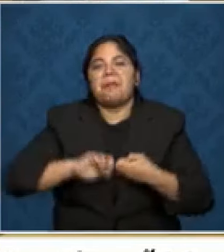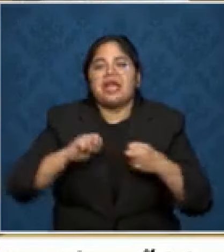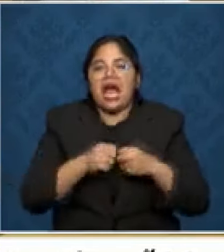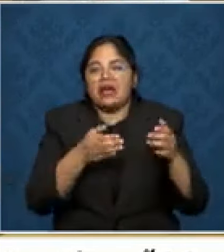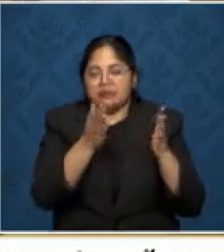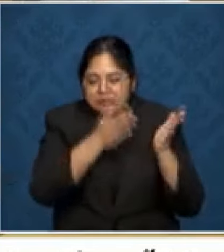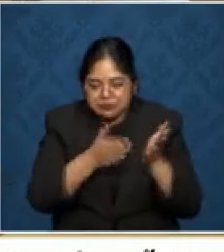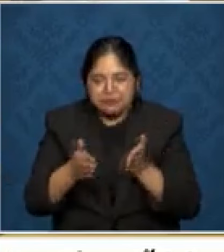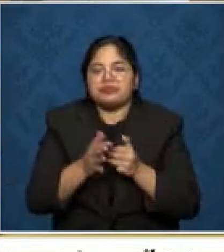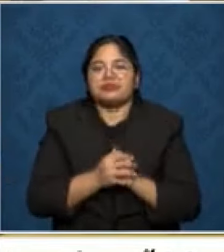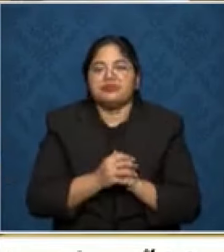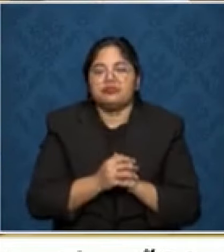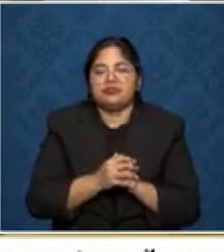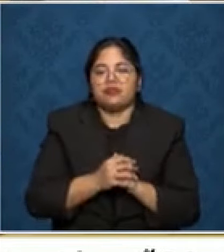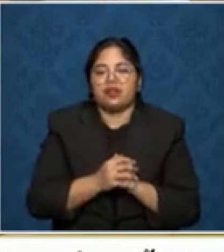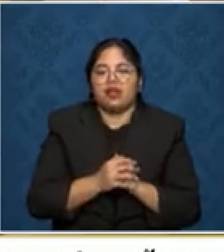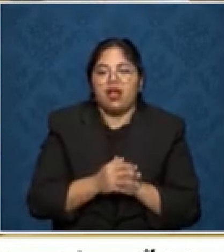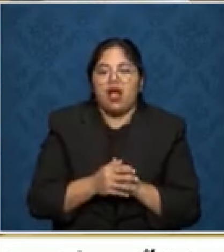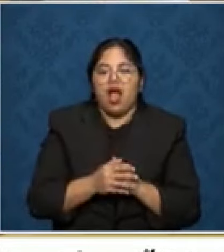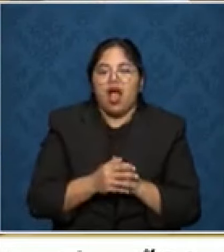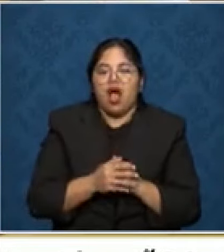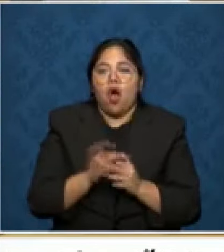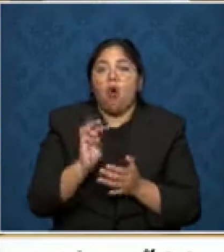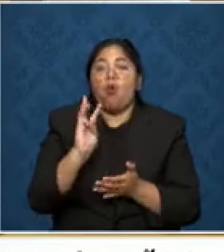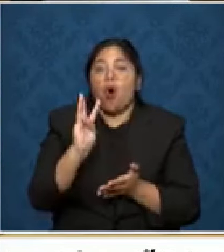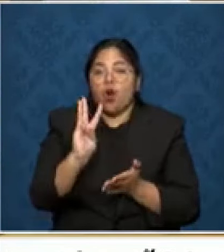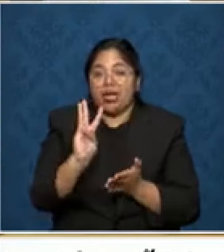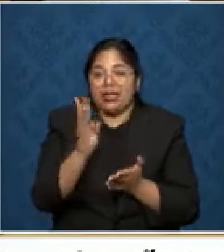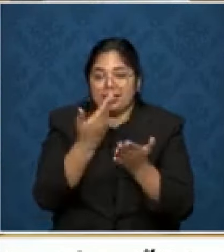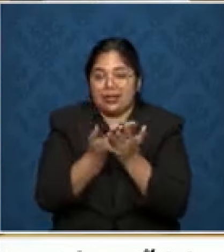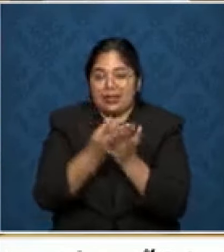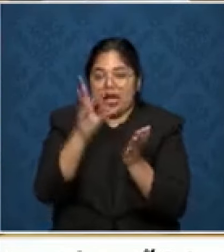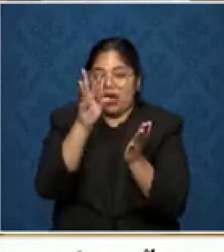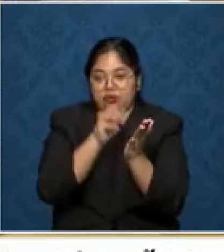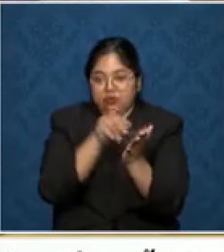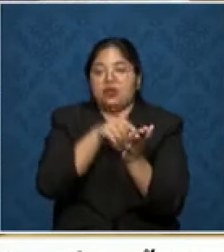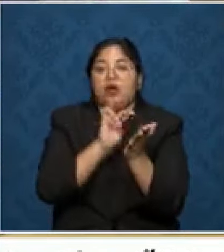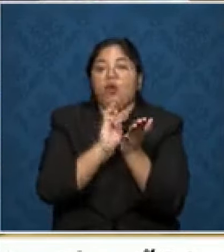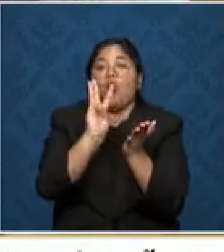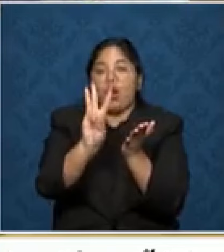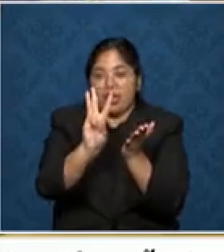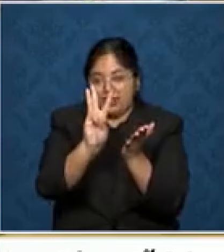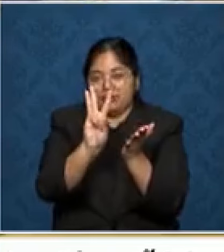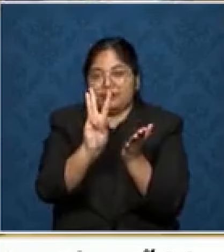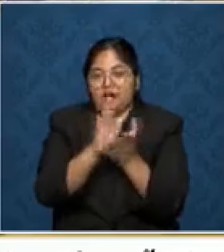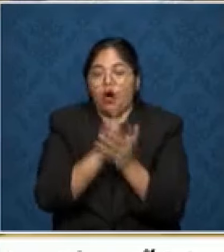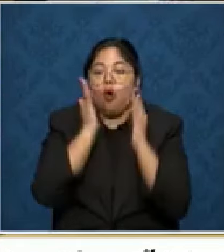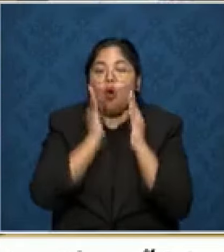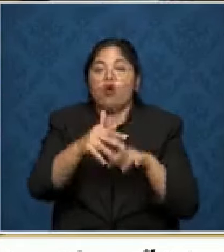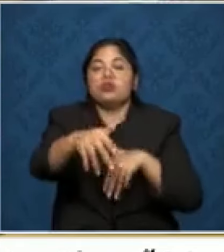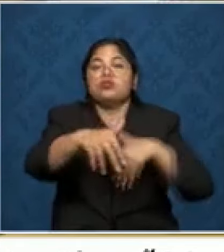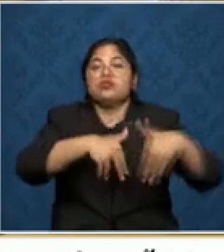walletคนไทยหลายคนเลิศเชื่อเบื่อทวงแล้วครับ